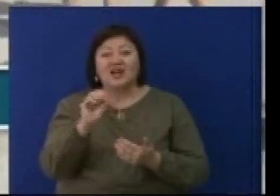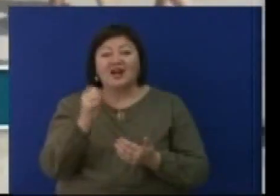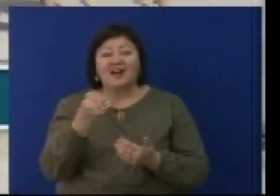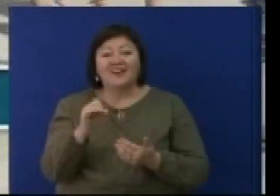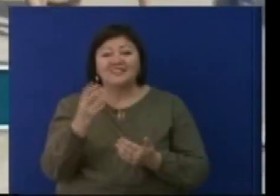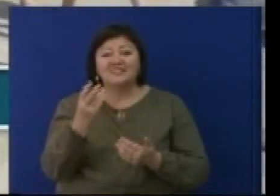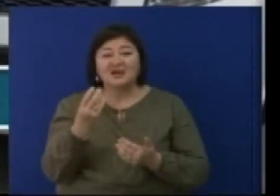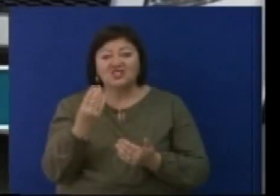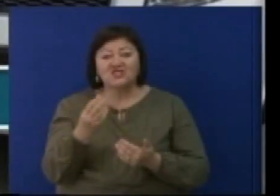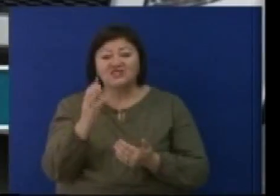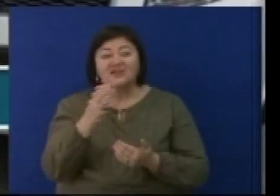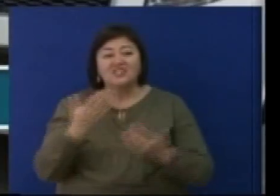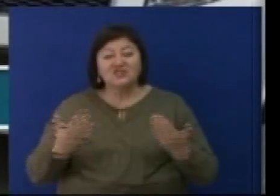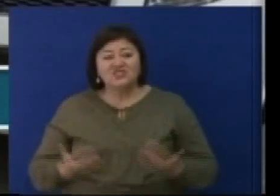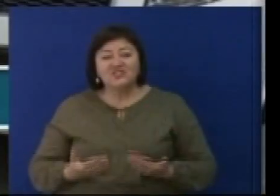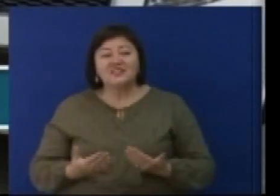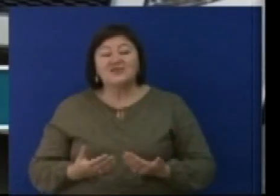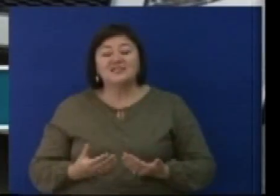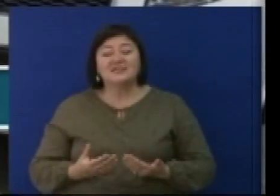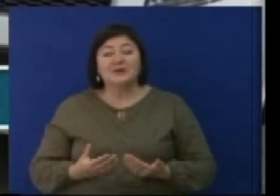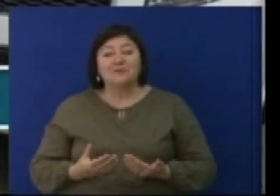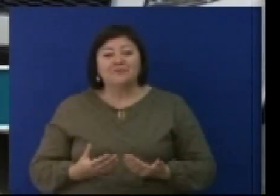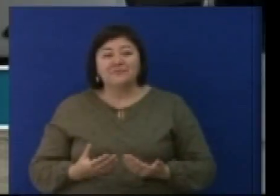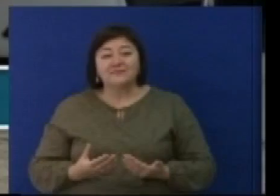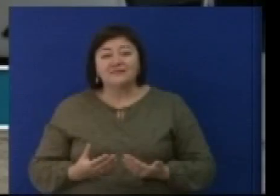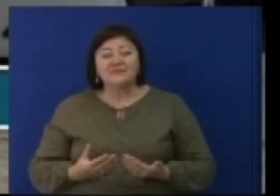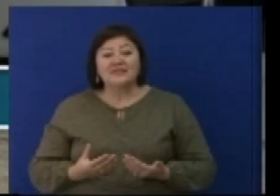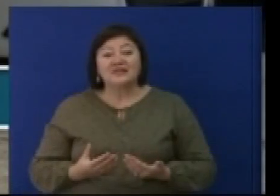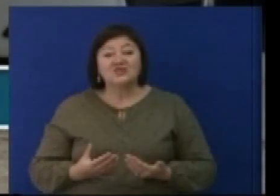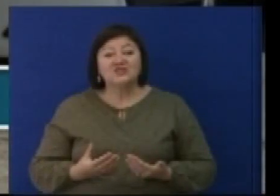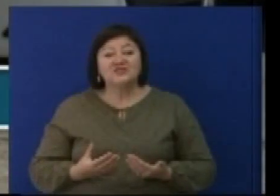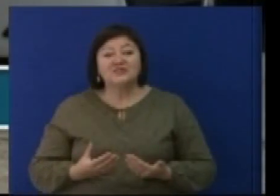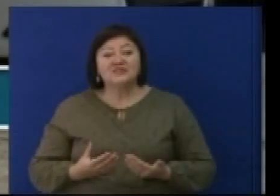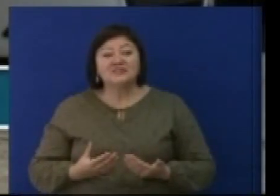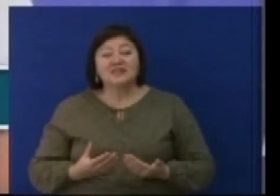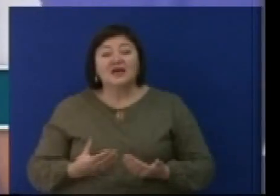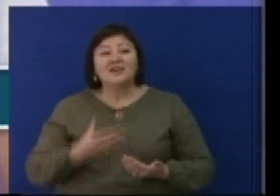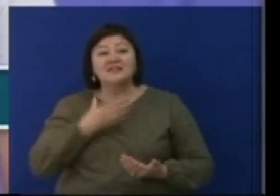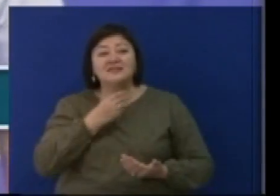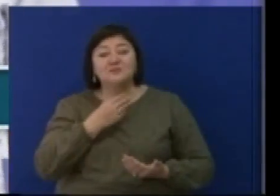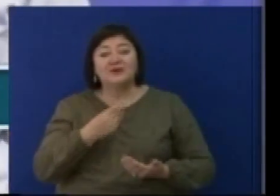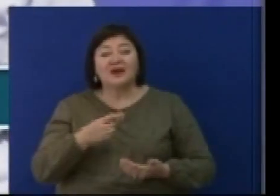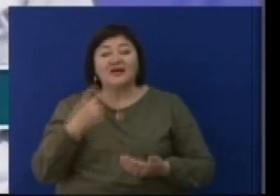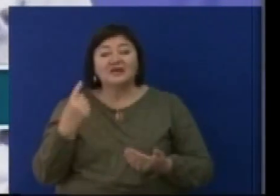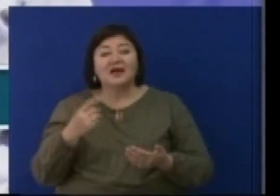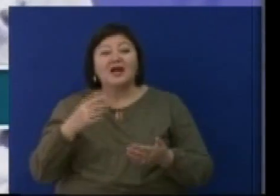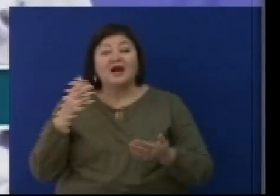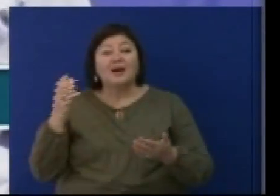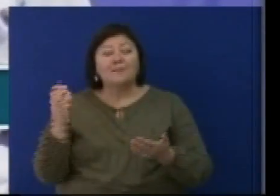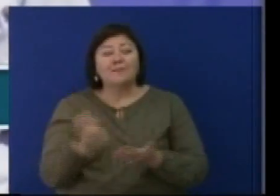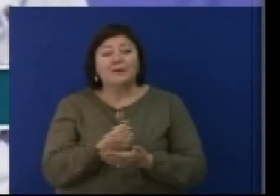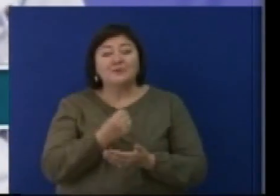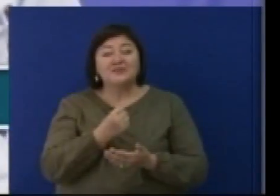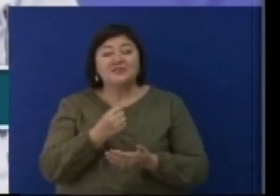алғашқы жеңімпазы атанып, салоннан су жаңа Равон маркалы көлік алды. Алғашқы құттықтауды жеңімпаз Равон